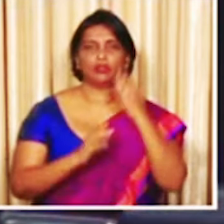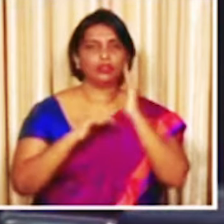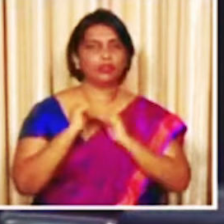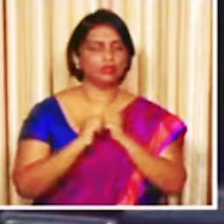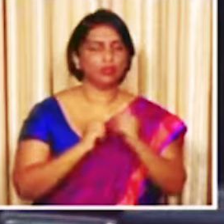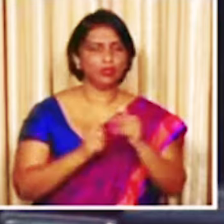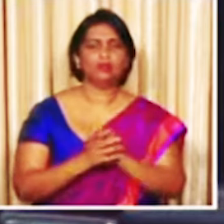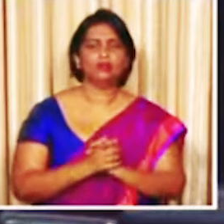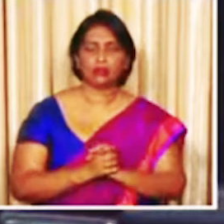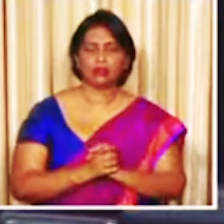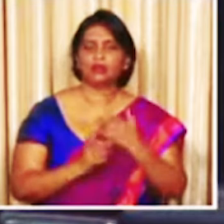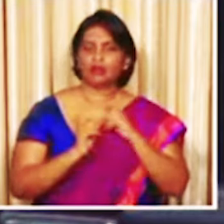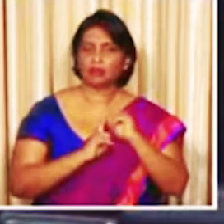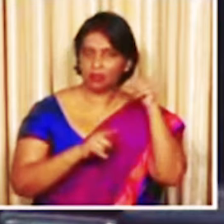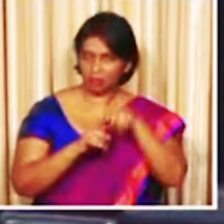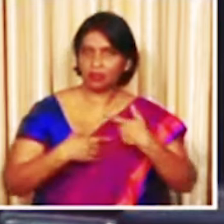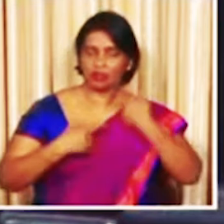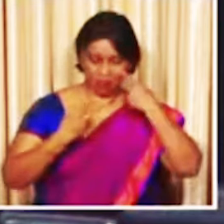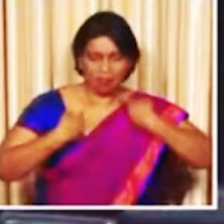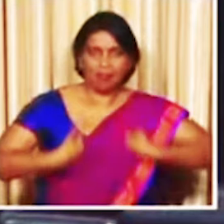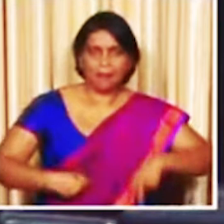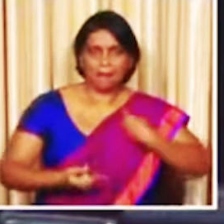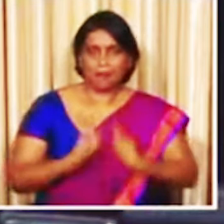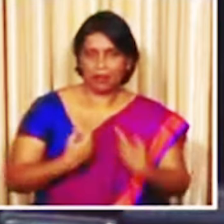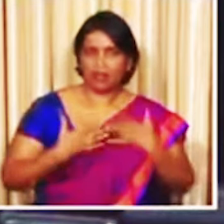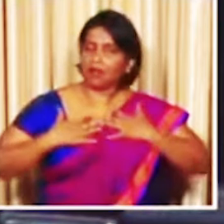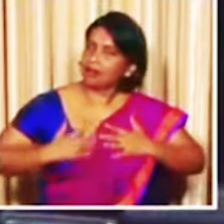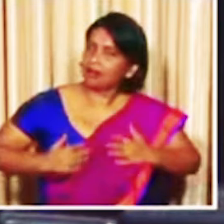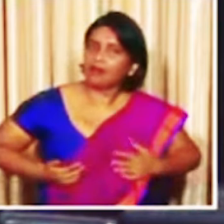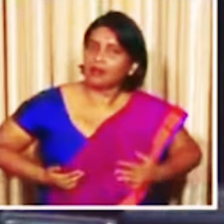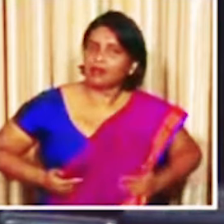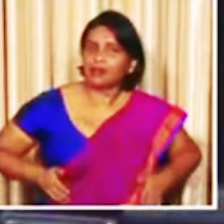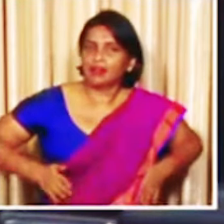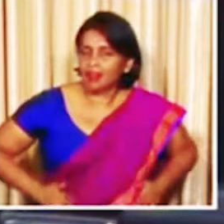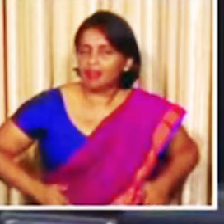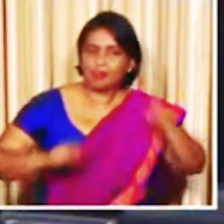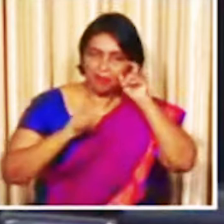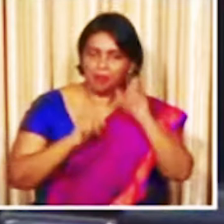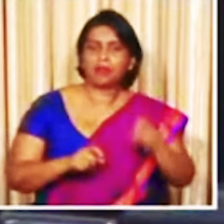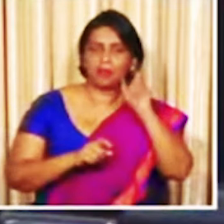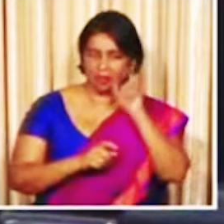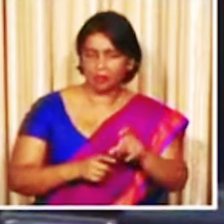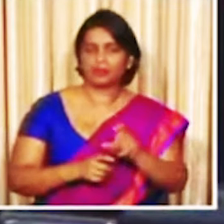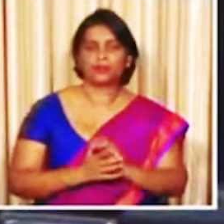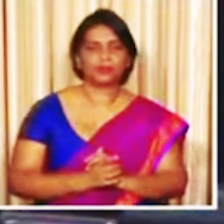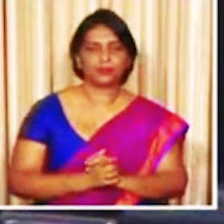සභාපතිතුමිය, අපිත් මේ පාර්ලිමේන්තුවට එනකොට අපිවත් චෙක් කරනවා. අපේ තැඟ අත ගාලා අපේ සාක්කුවලට අත දාලා බලනවා.